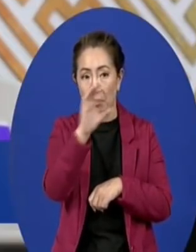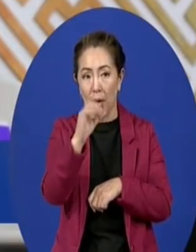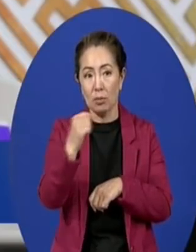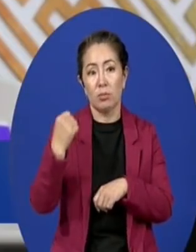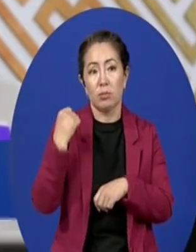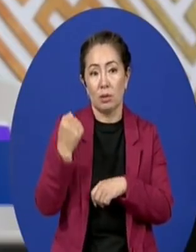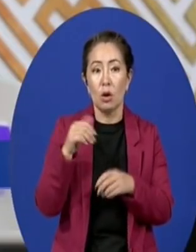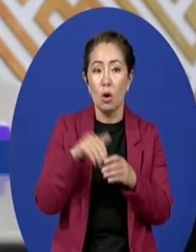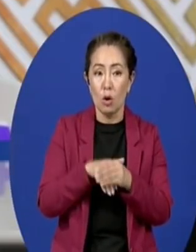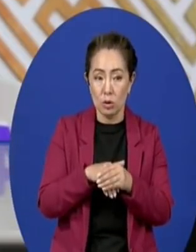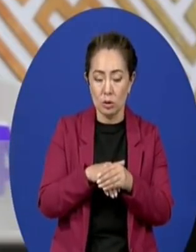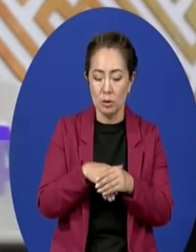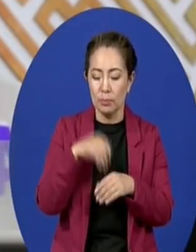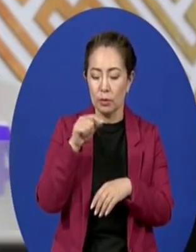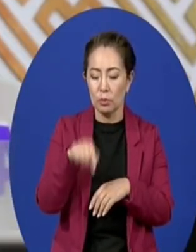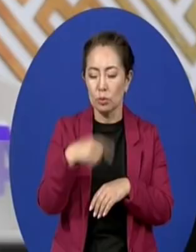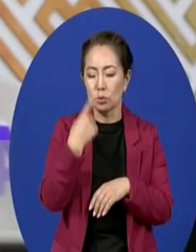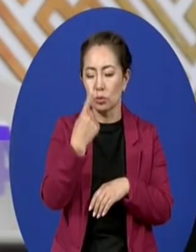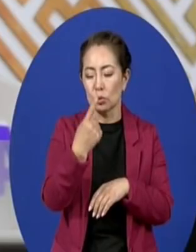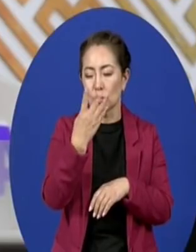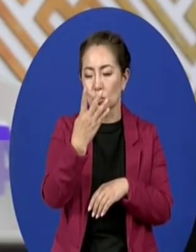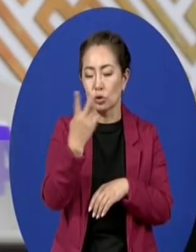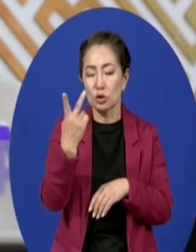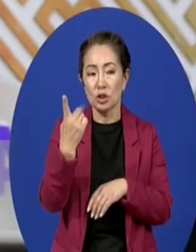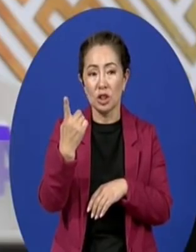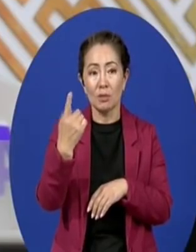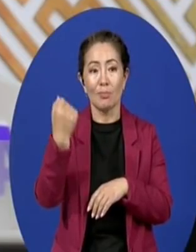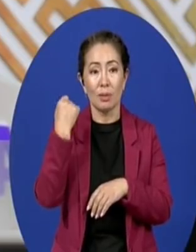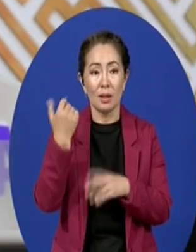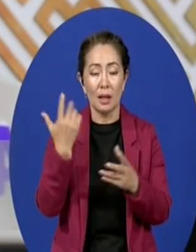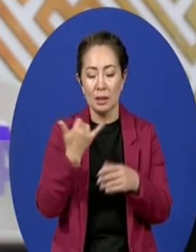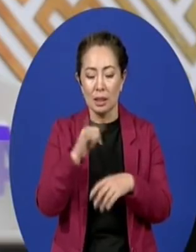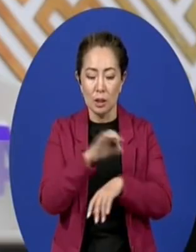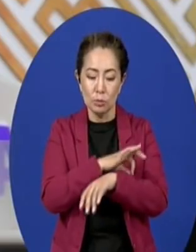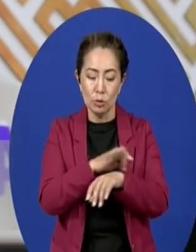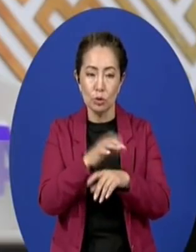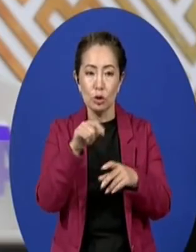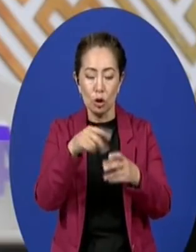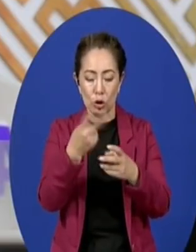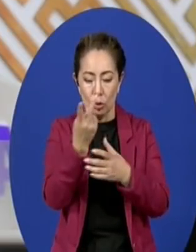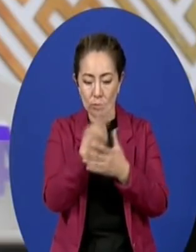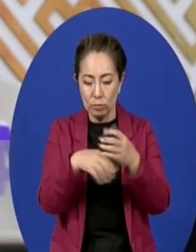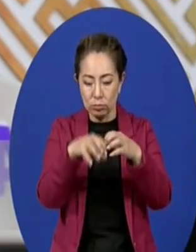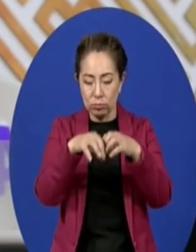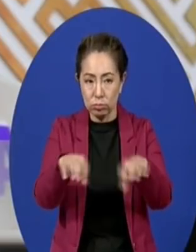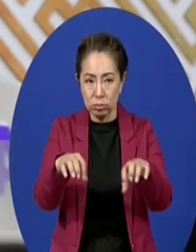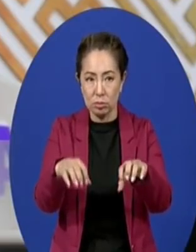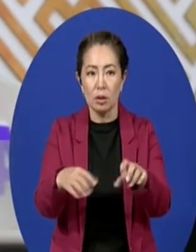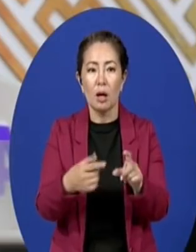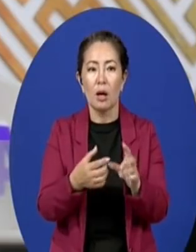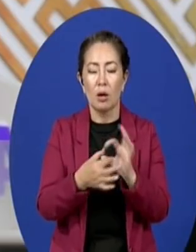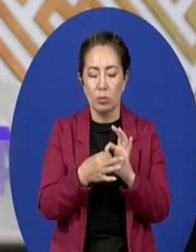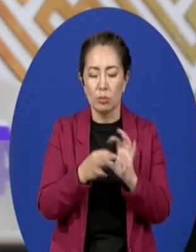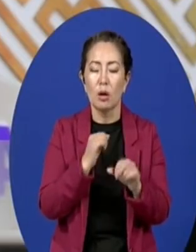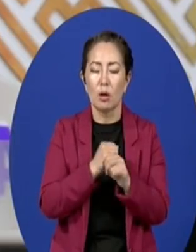байна. За 141 болж шалгарсан нь бол зарим төсөл арга хэмжээ дотроо багц болон зарлагдсантай бол